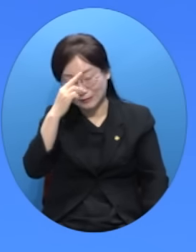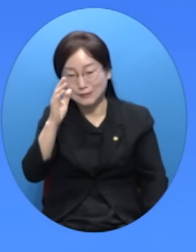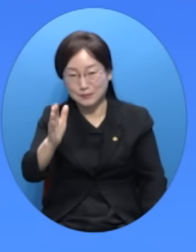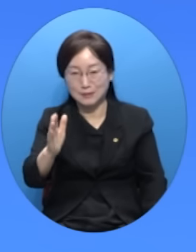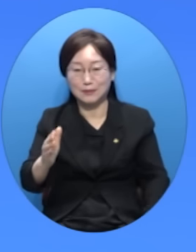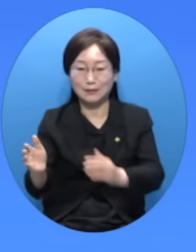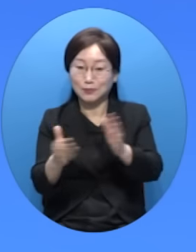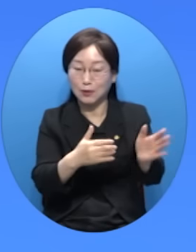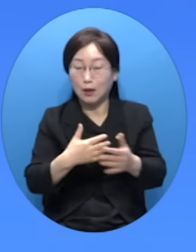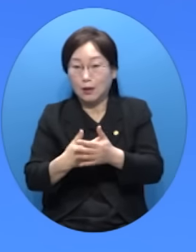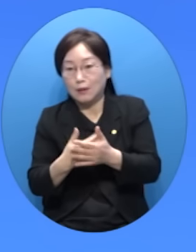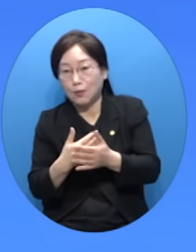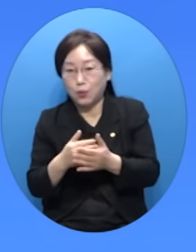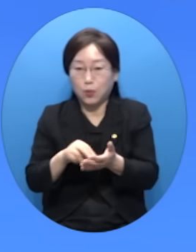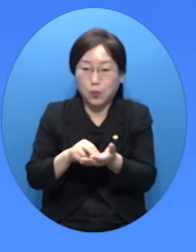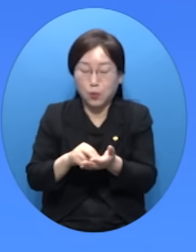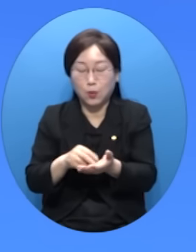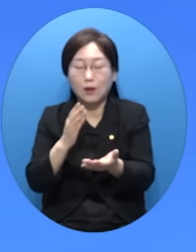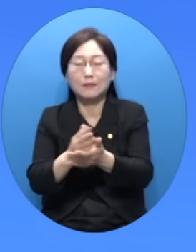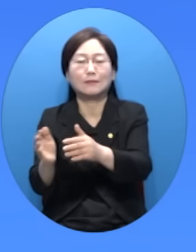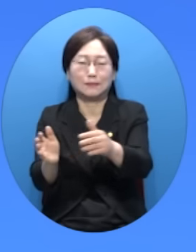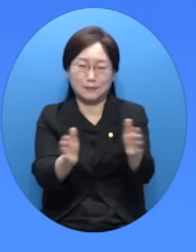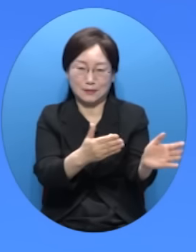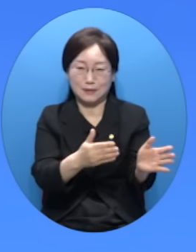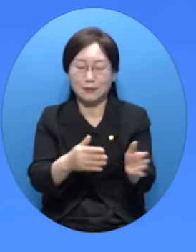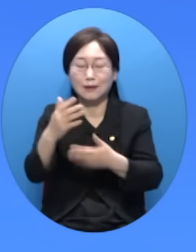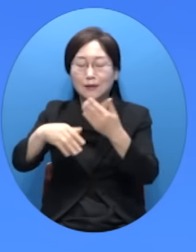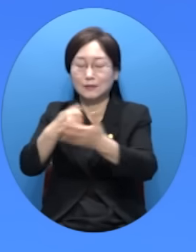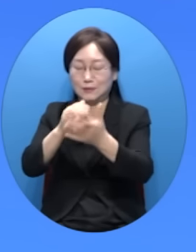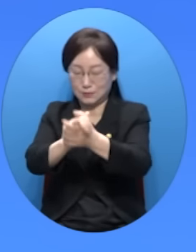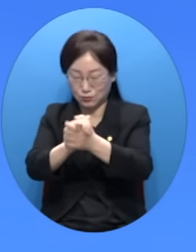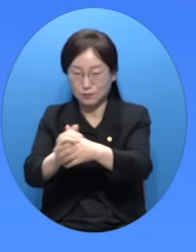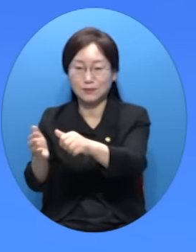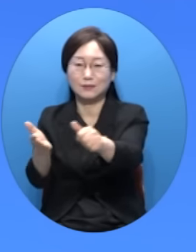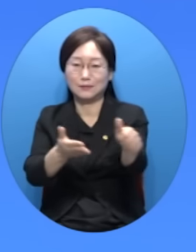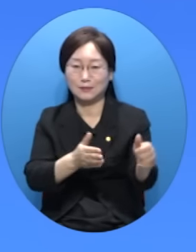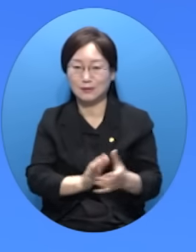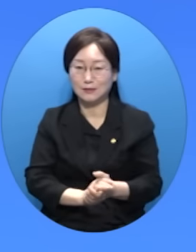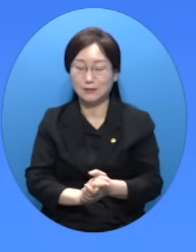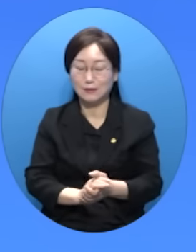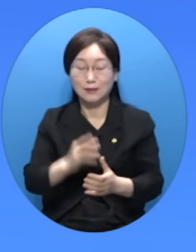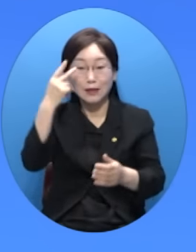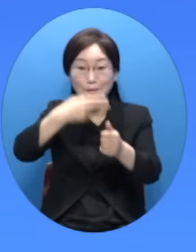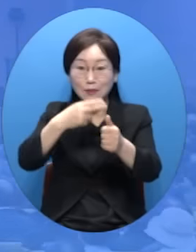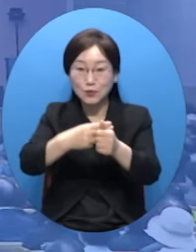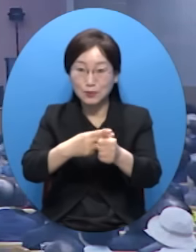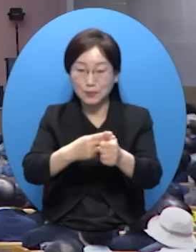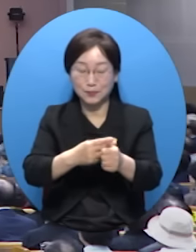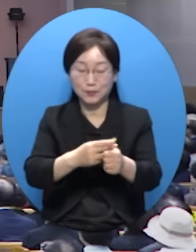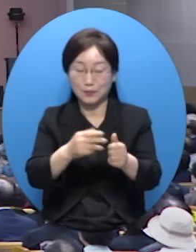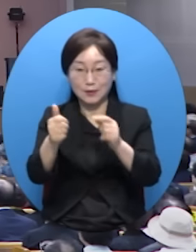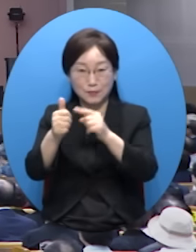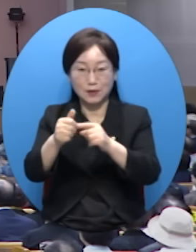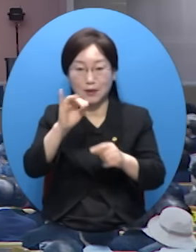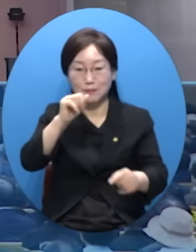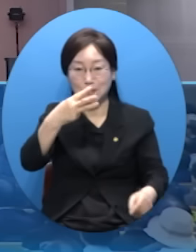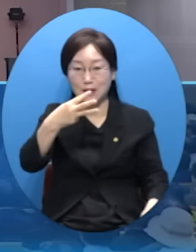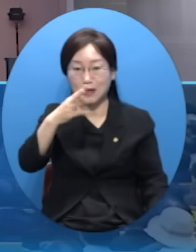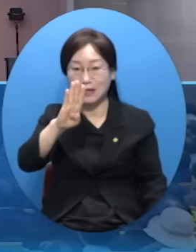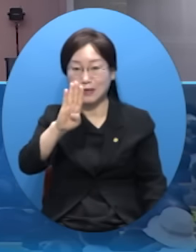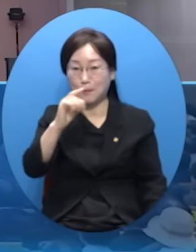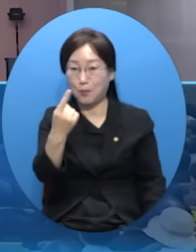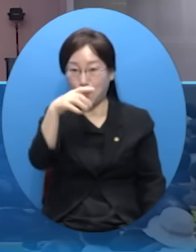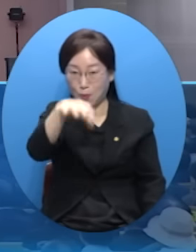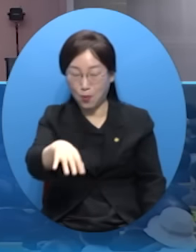불안에 떨며 괴로워할 시간에 하나님 앞에 엎드려 기도하시기 바랍니다. 사도 바울이 빌립보 교회에 편지를 보냅니다. 빌립보 4장